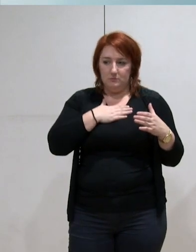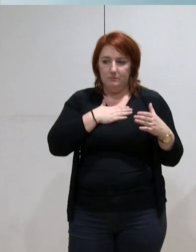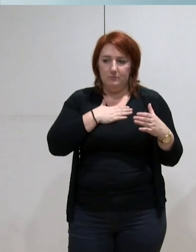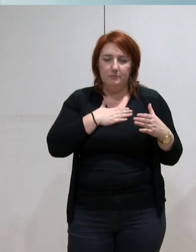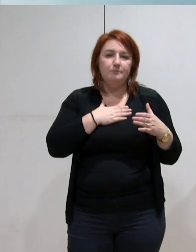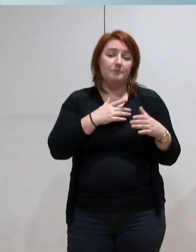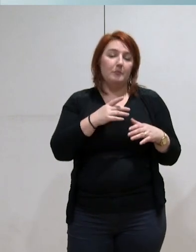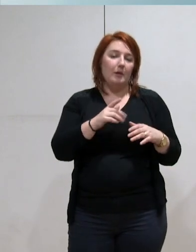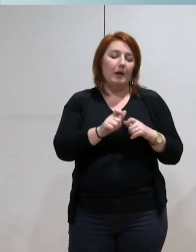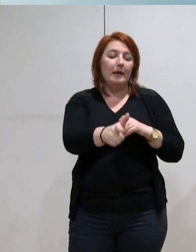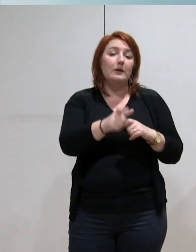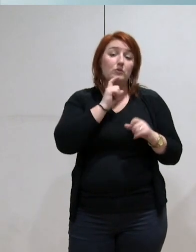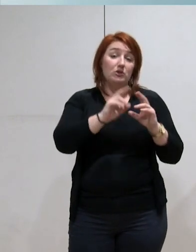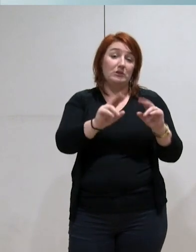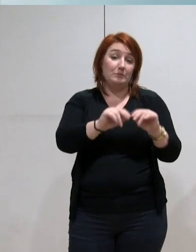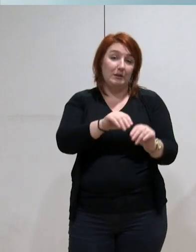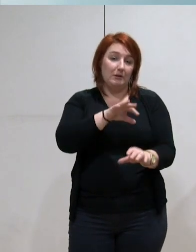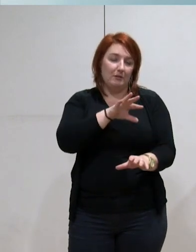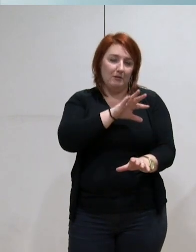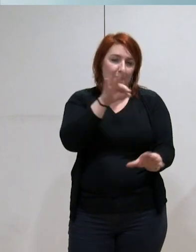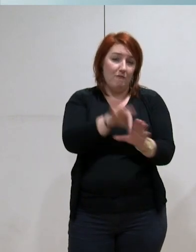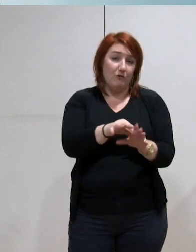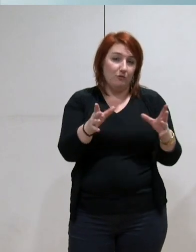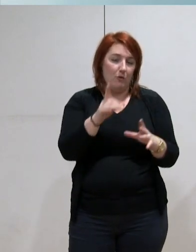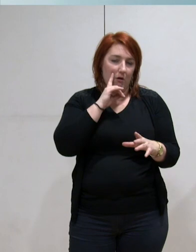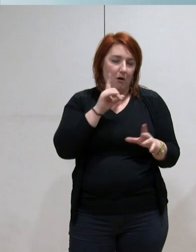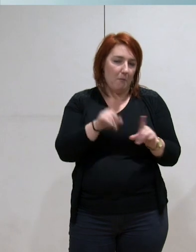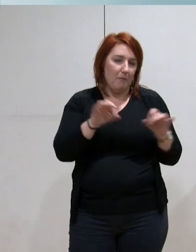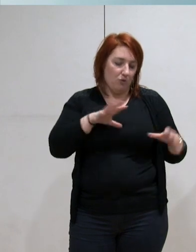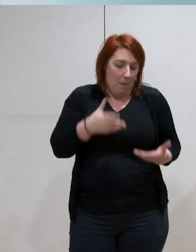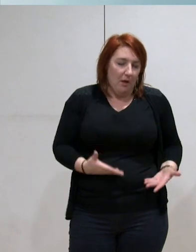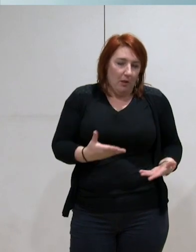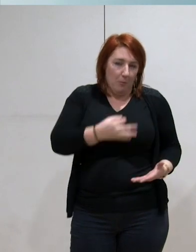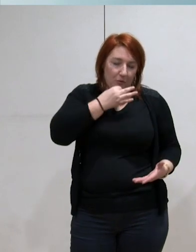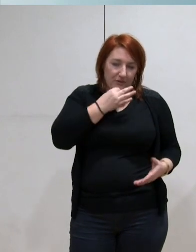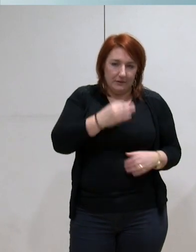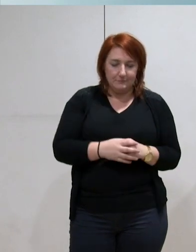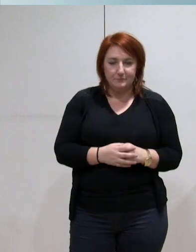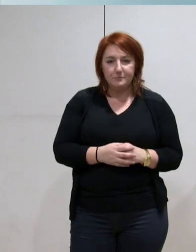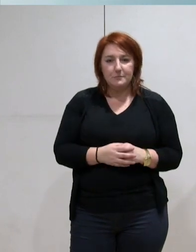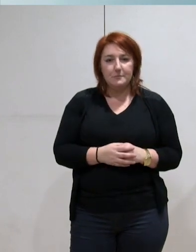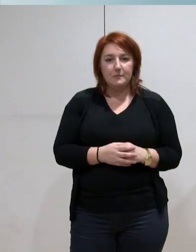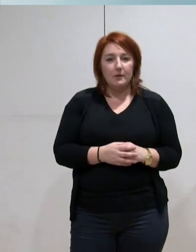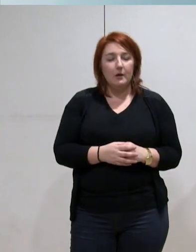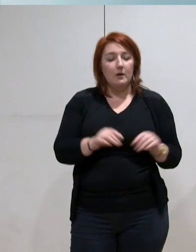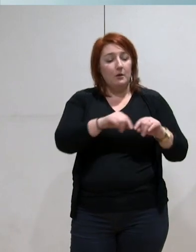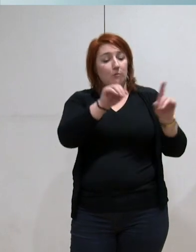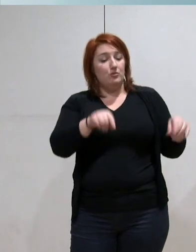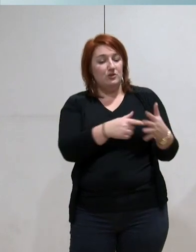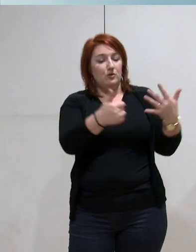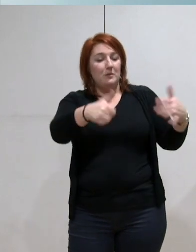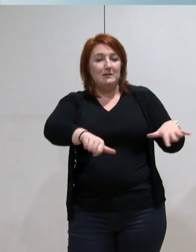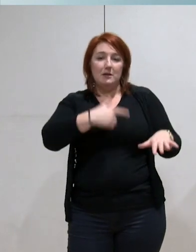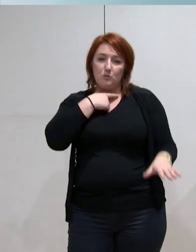explication de vote qui ne viendra pas puisque je vais la faire en même temps ne pourra émettre un avis favorable sur le budget